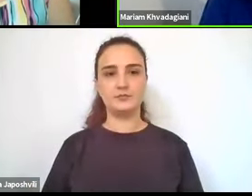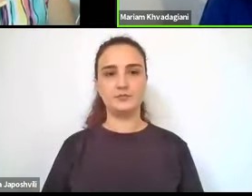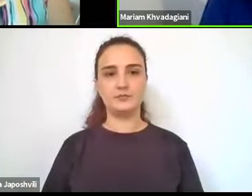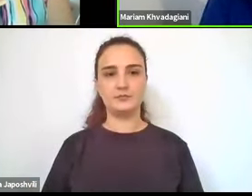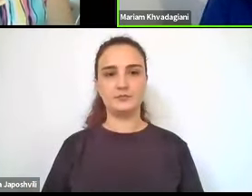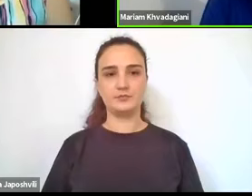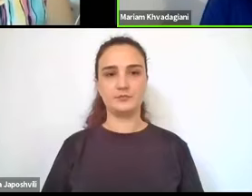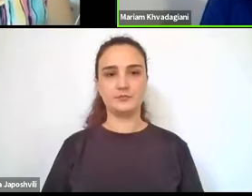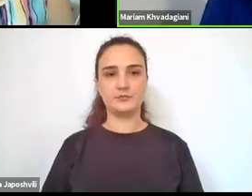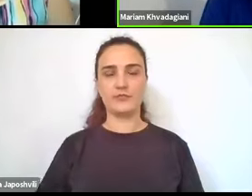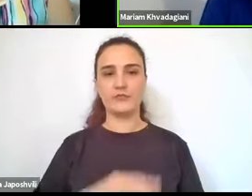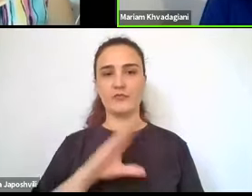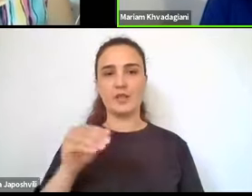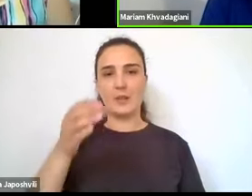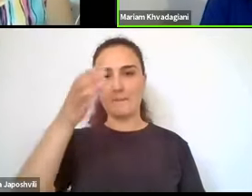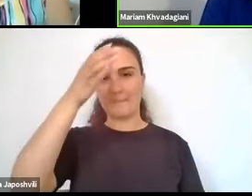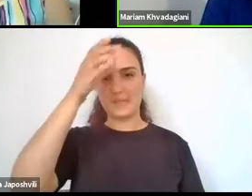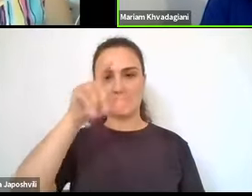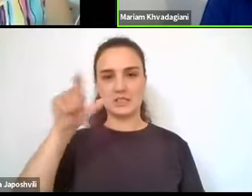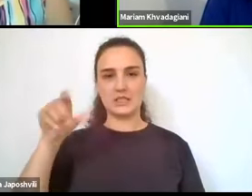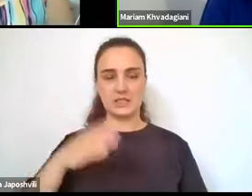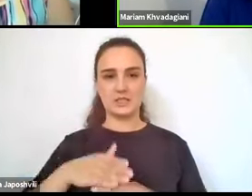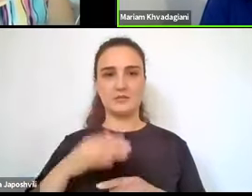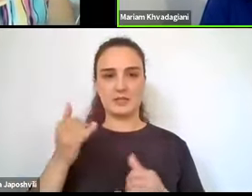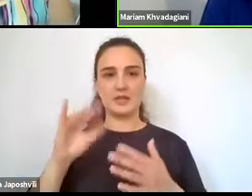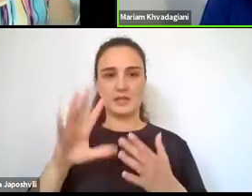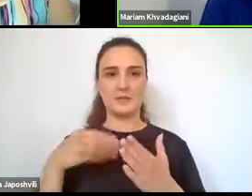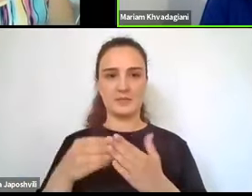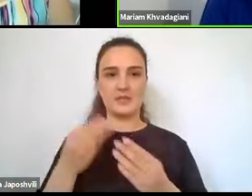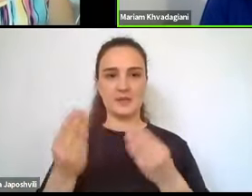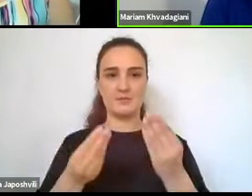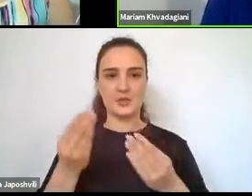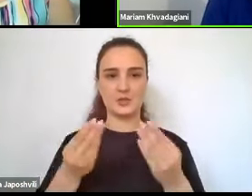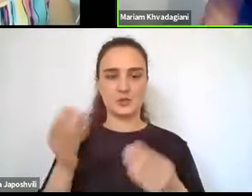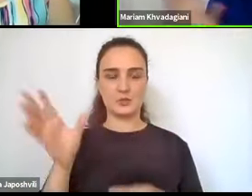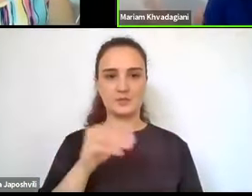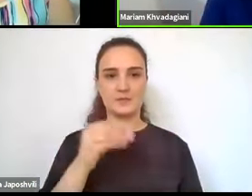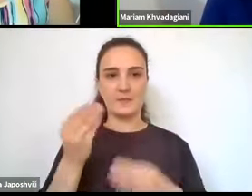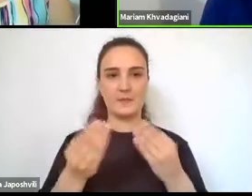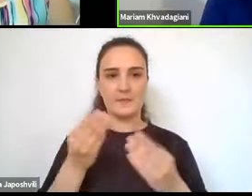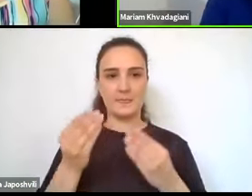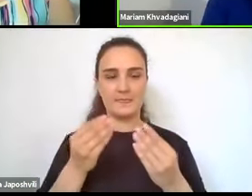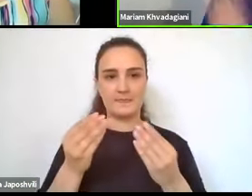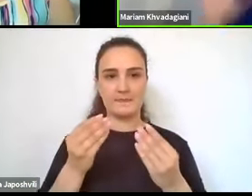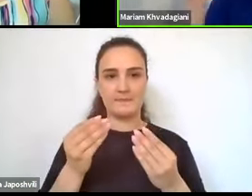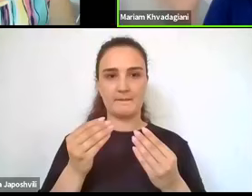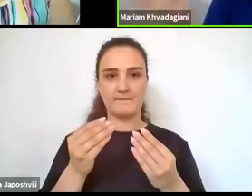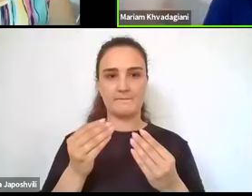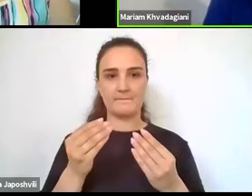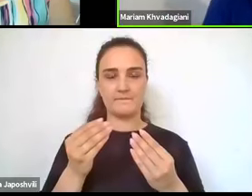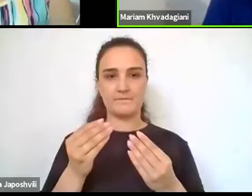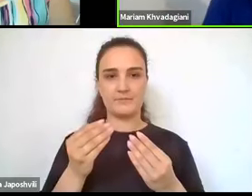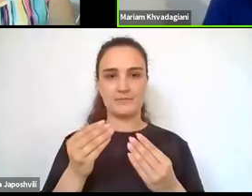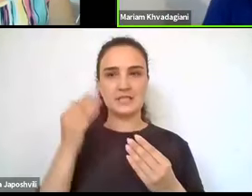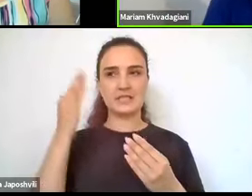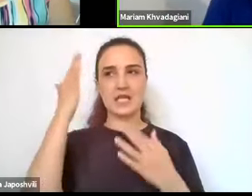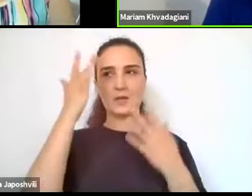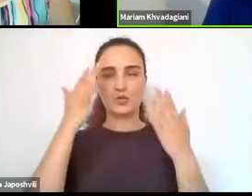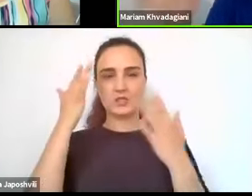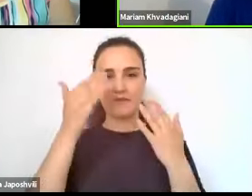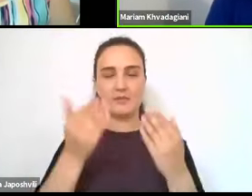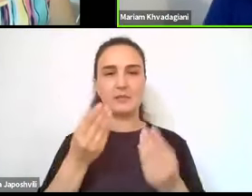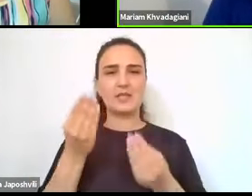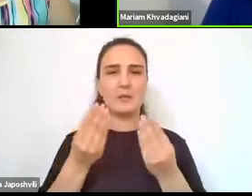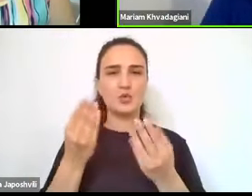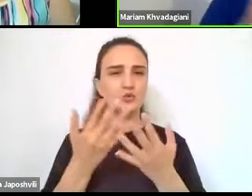ყველა დიდი მეცნიერი არის ადამიანი რომელიც დღემდე თამაშობს. თამაშობს ობიექტებით, თამაშობს